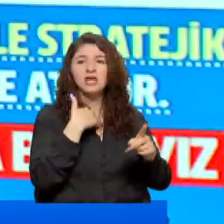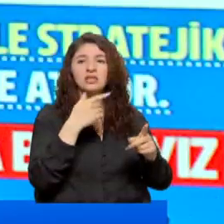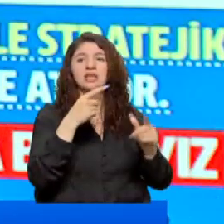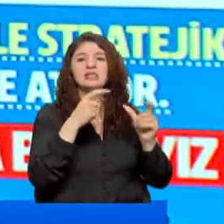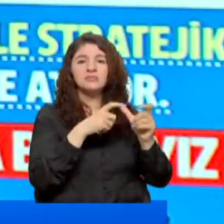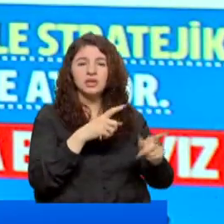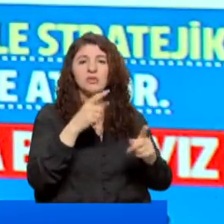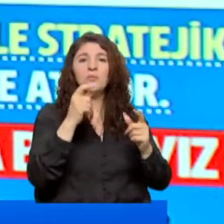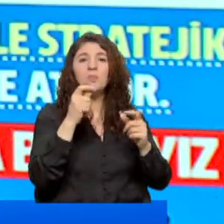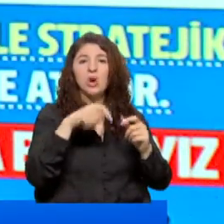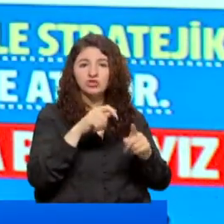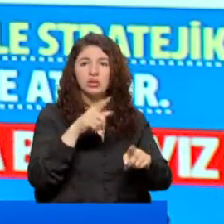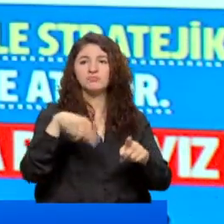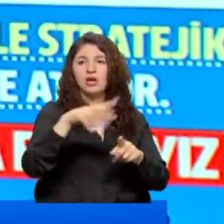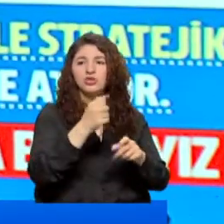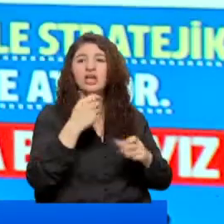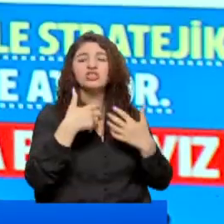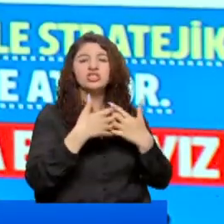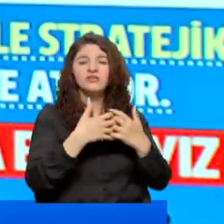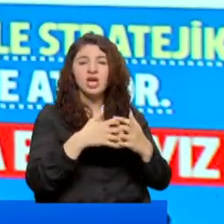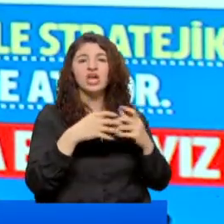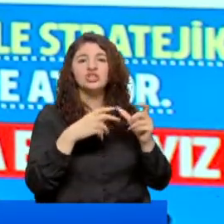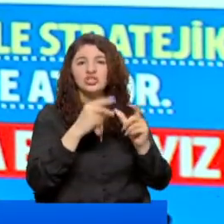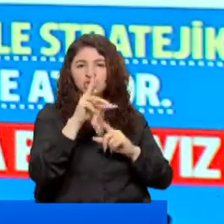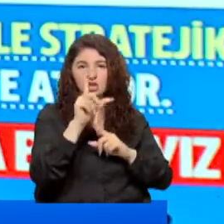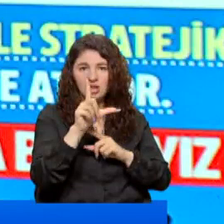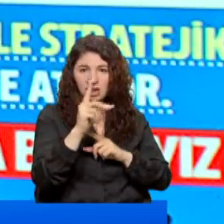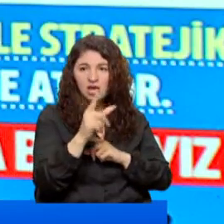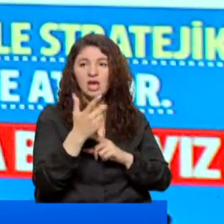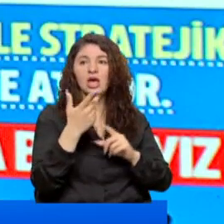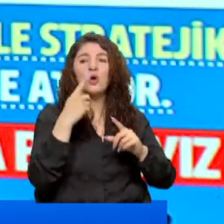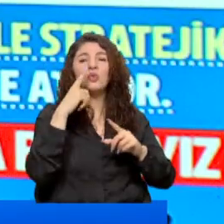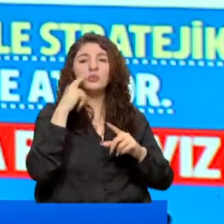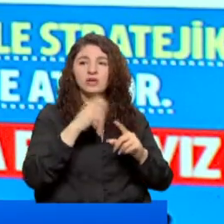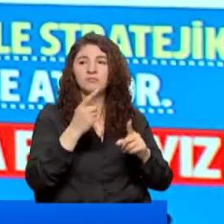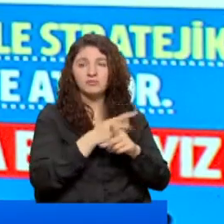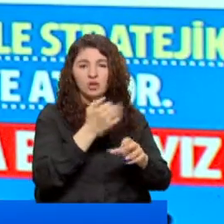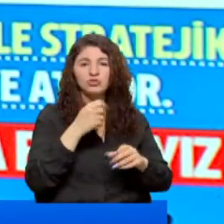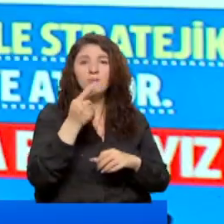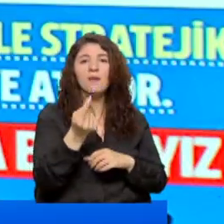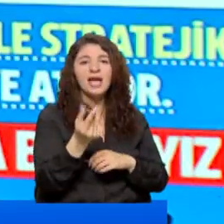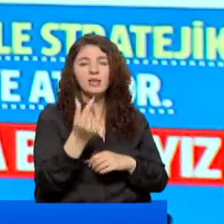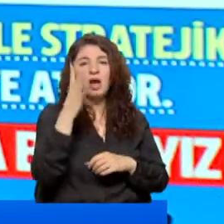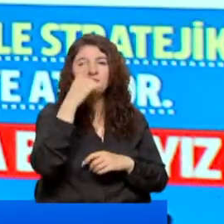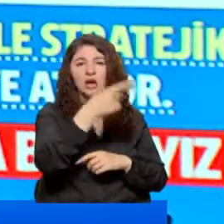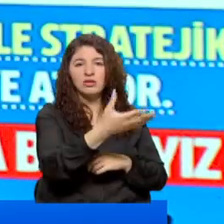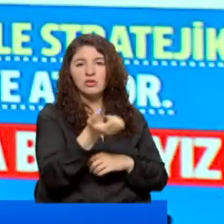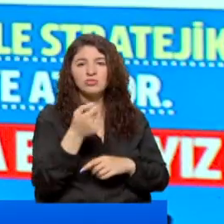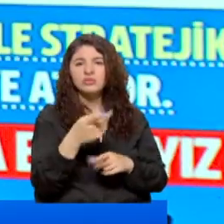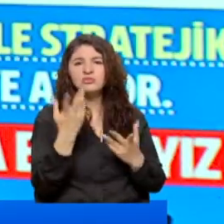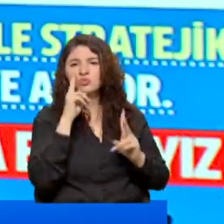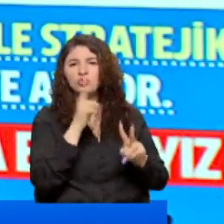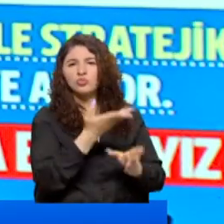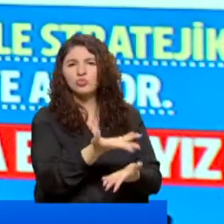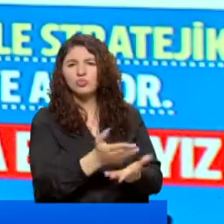alıyoruz cevizi Şili Ukrayna ve abd'den getiriyoruz badem Amerika ve Avustralya'da getiriyoruz nasıl bir